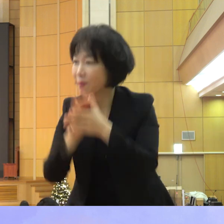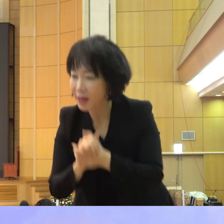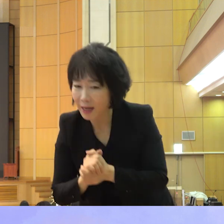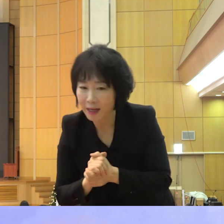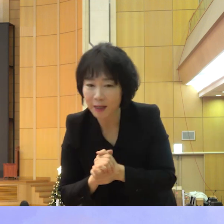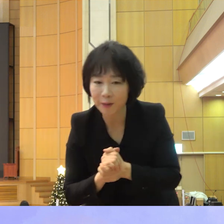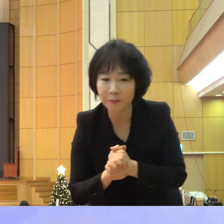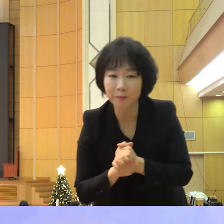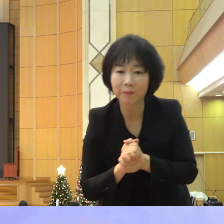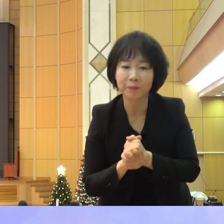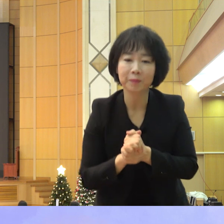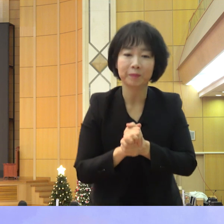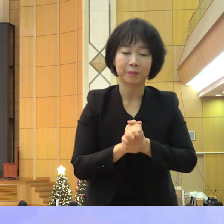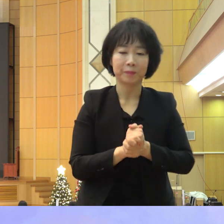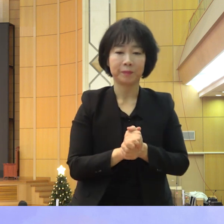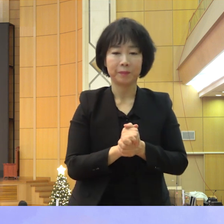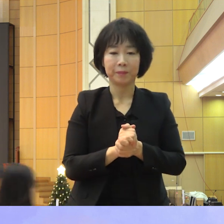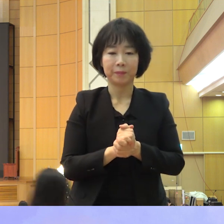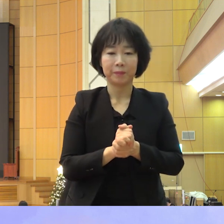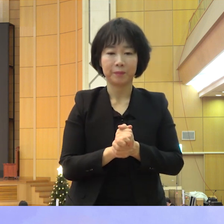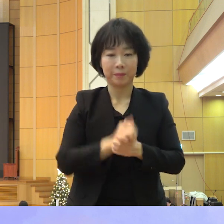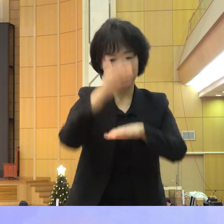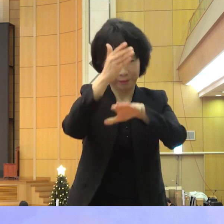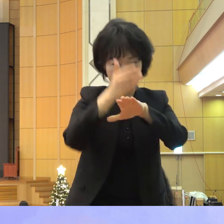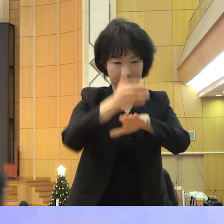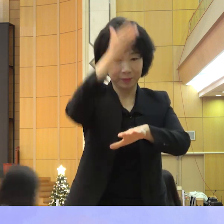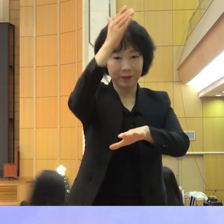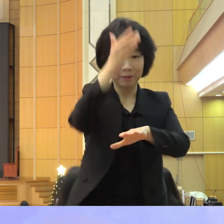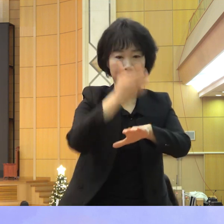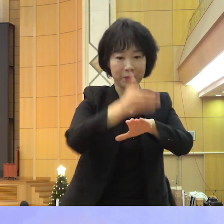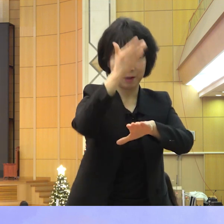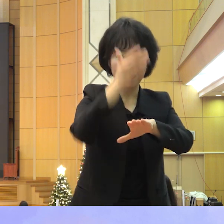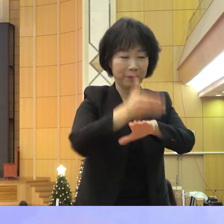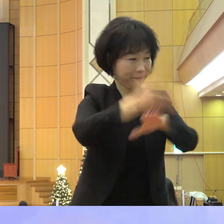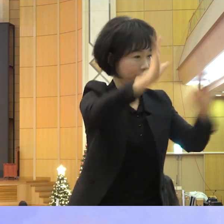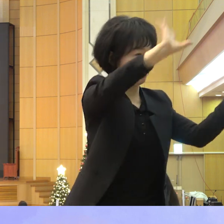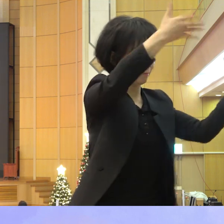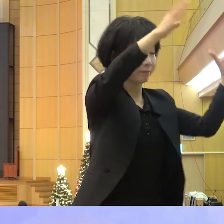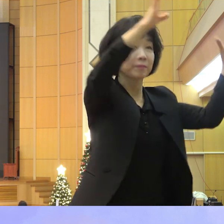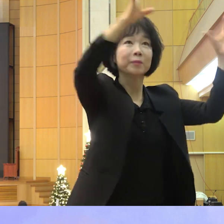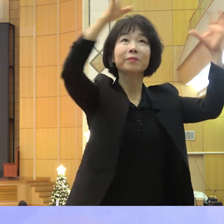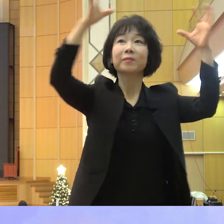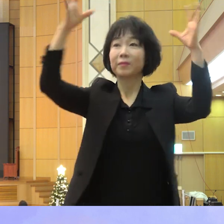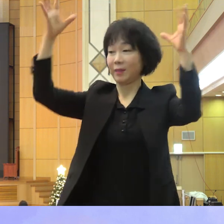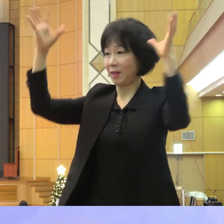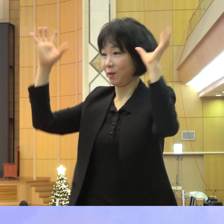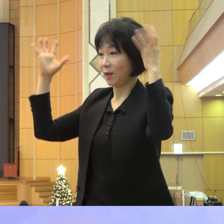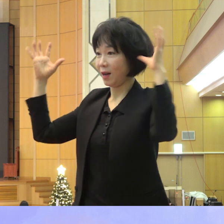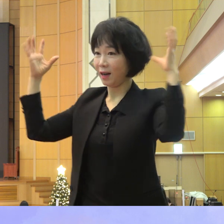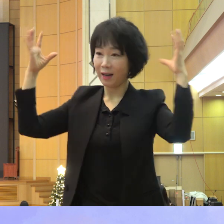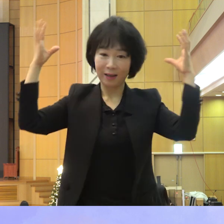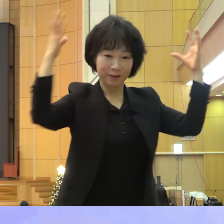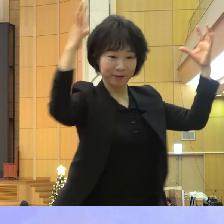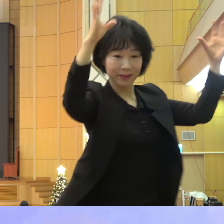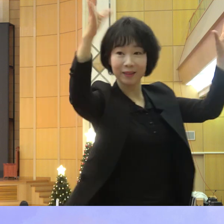품으며 주님을 사랑하시기를 예수님의 이름으로 소망합니다. 주님께 감사와 영광의 박수 돌리시겠습니다. 할렐루야.